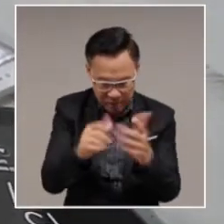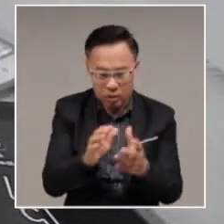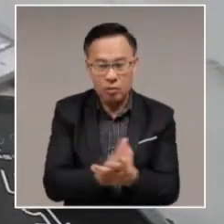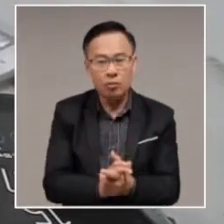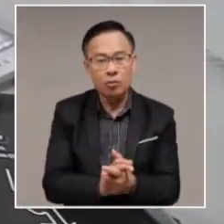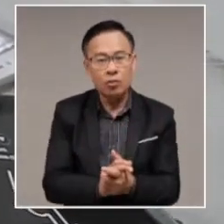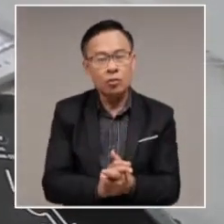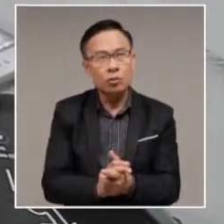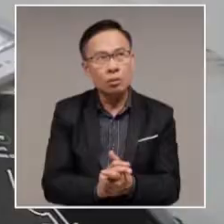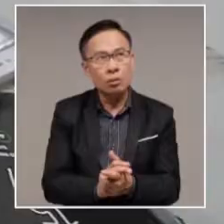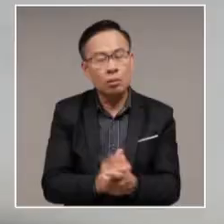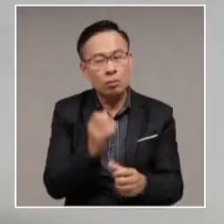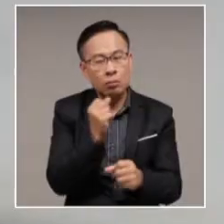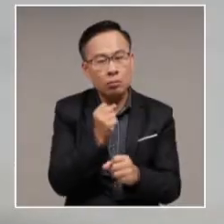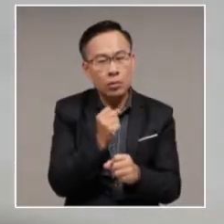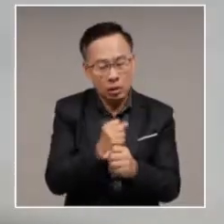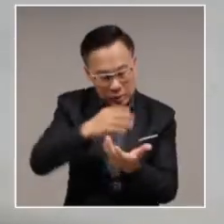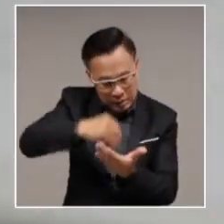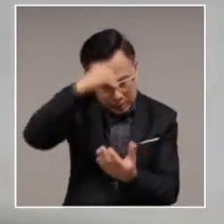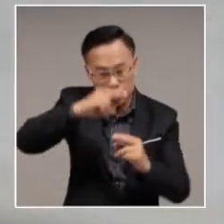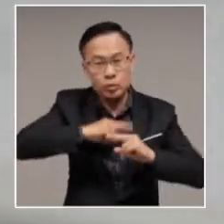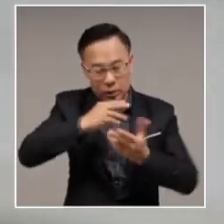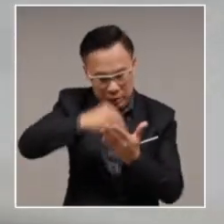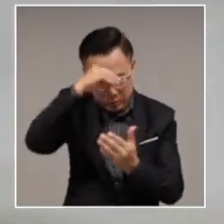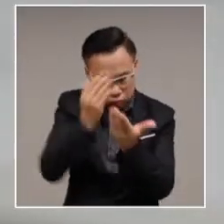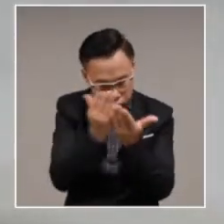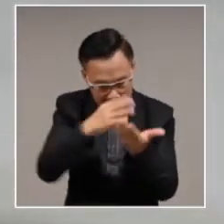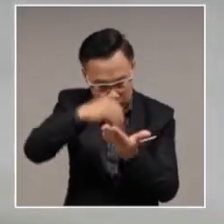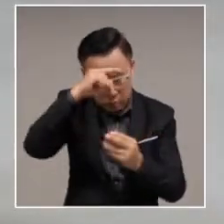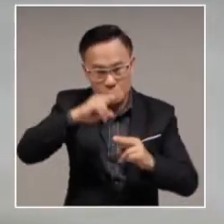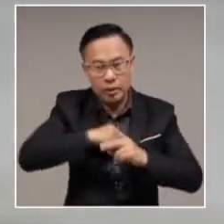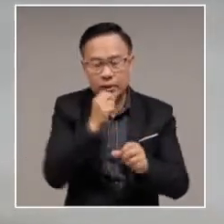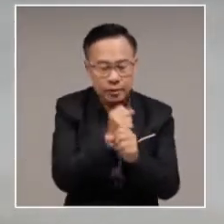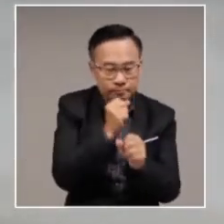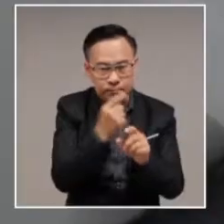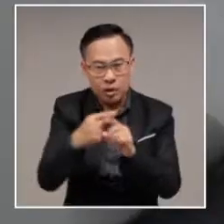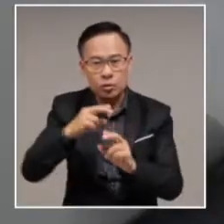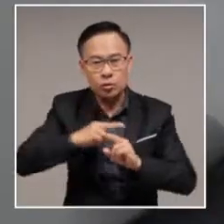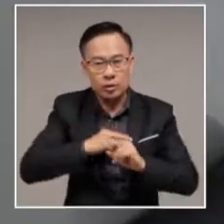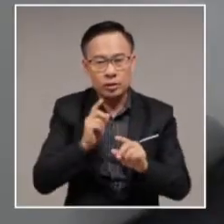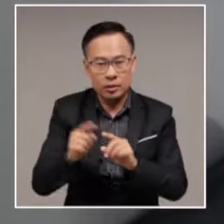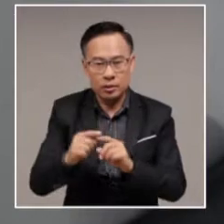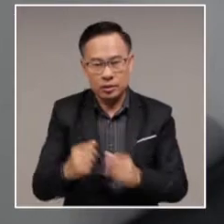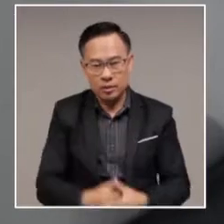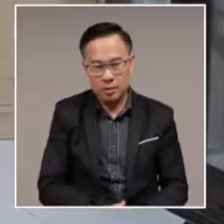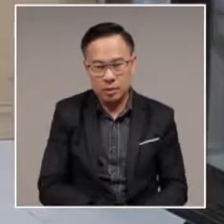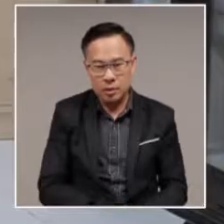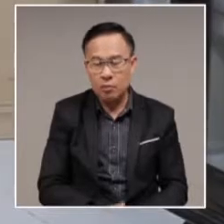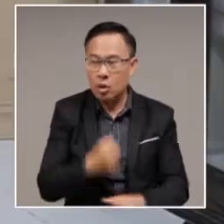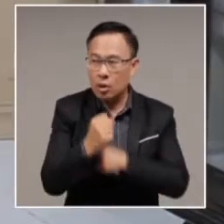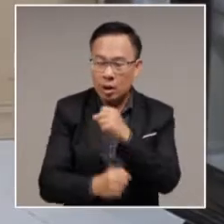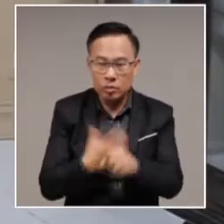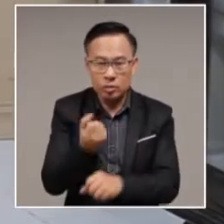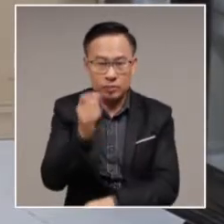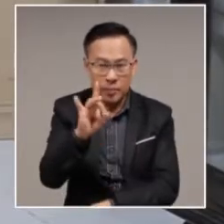พออ่านออกเขียนได้แล้วก็ไม่ได้อะไรแล้วก็ศึกษาเองท่องคำศัพท์เองอะไรอย่างเงี้ยค่ะจนกระทั่งอายุประม